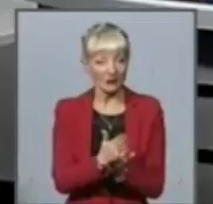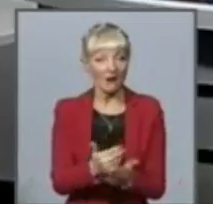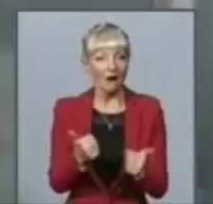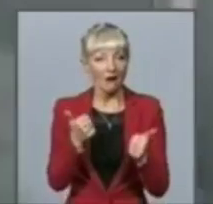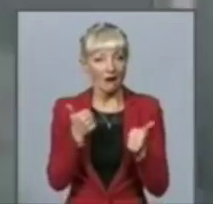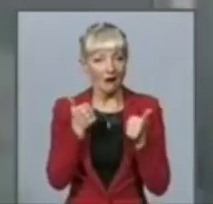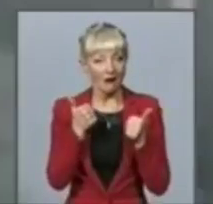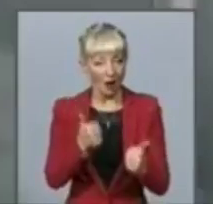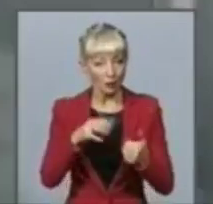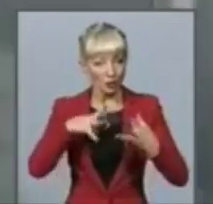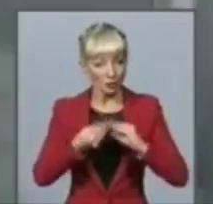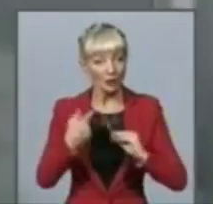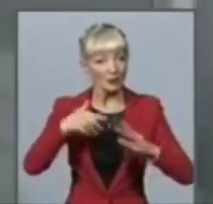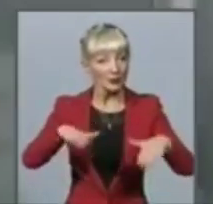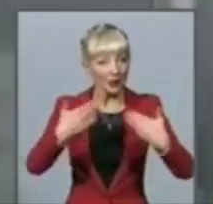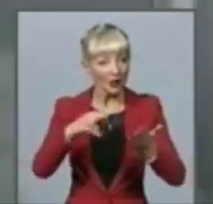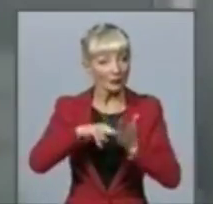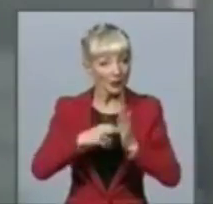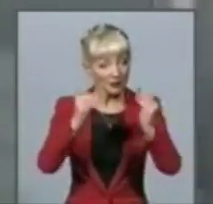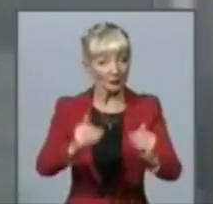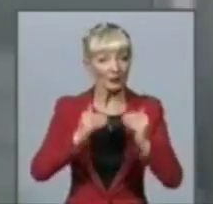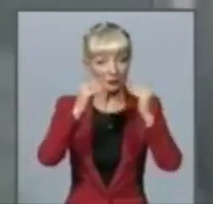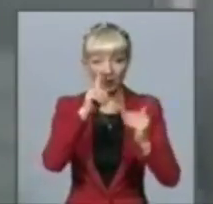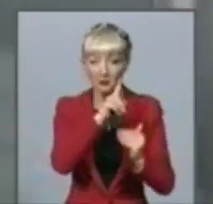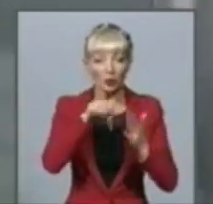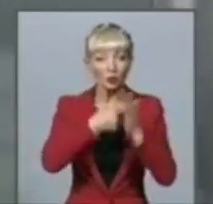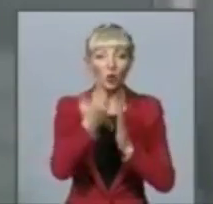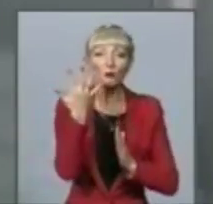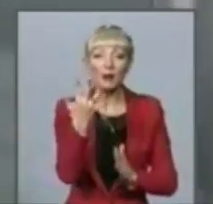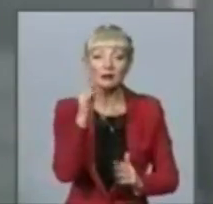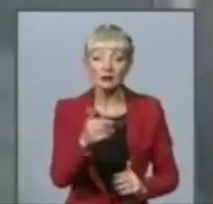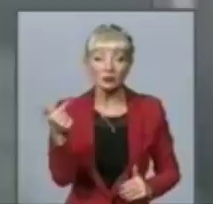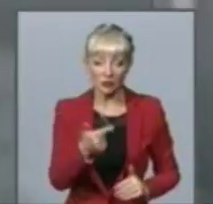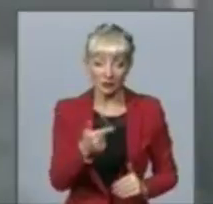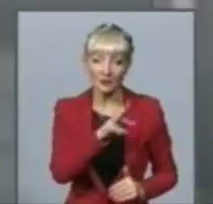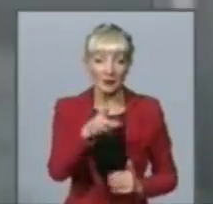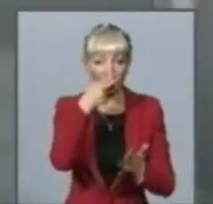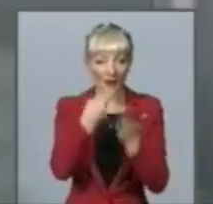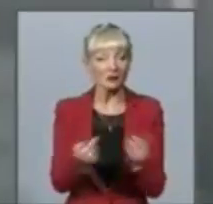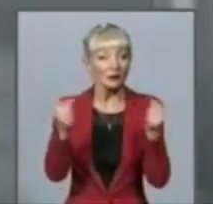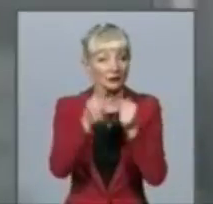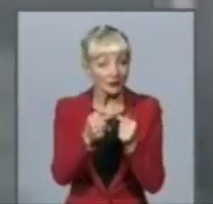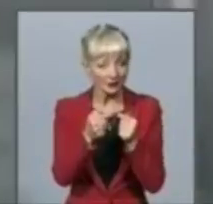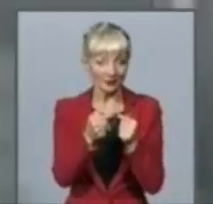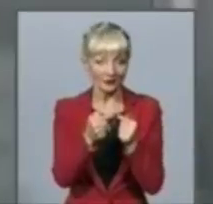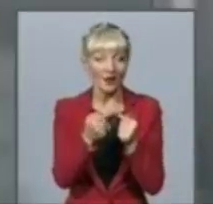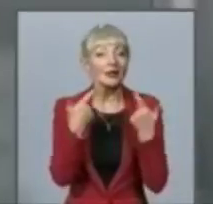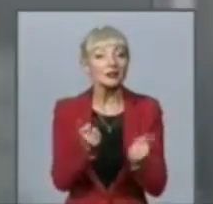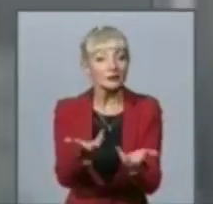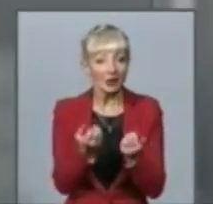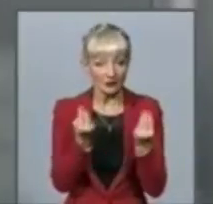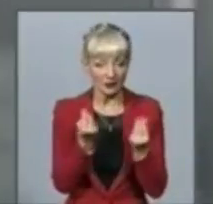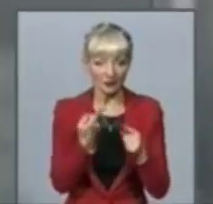то тепер ми пропонуємо плани підвищення мінімалки до 5000 гривень. Більш того, ми показуємо конкретні джерела, де взяти кошти. Це і